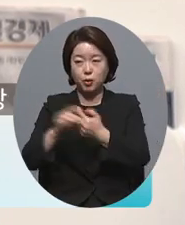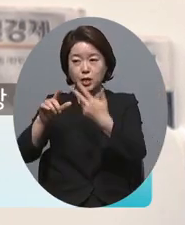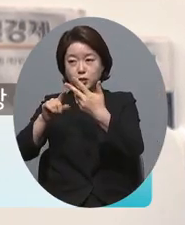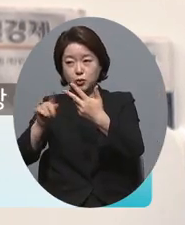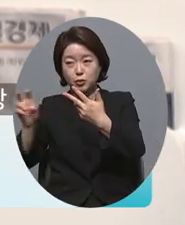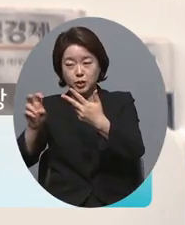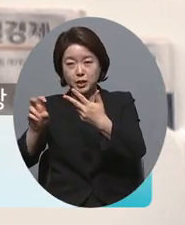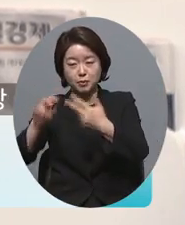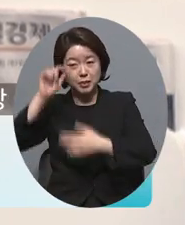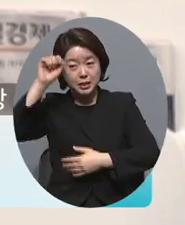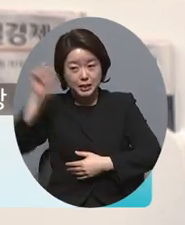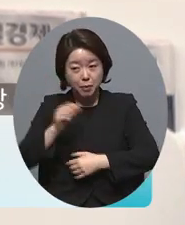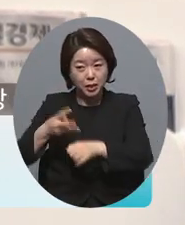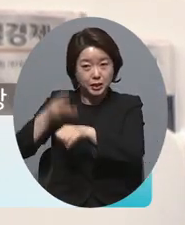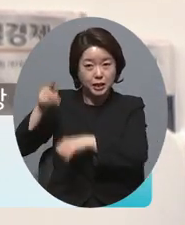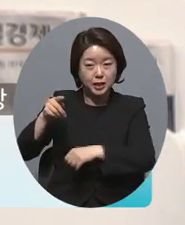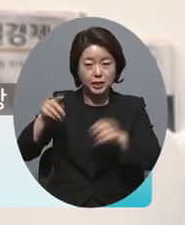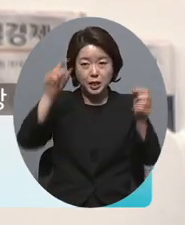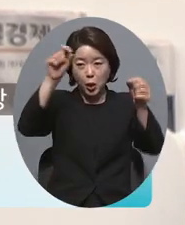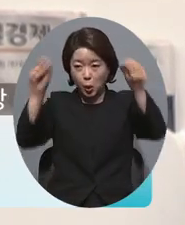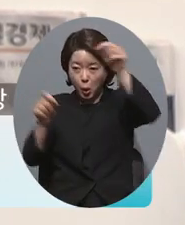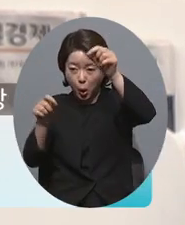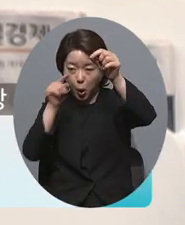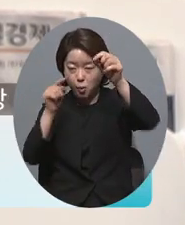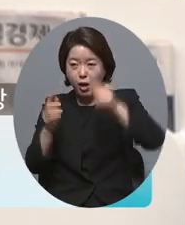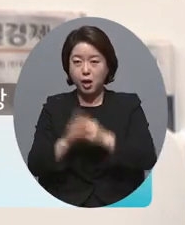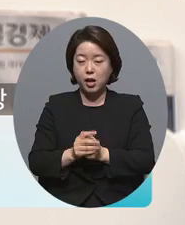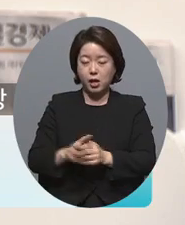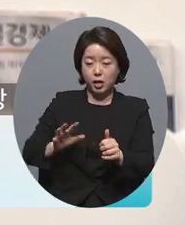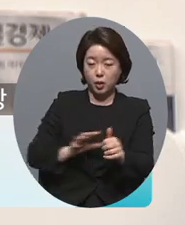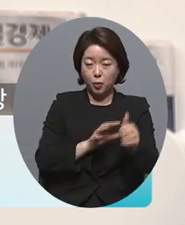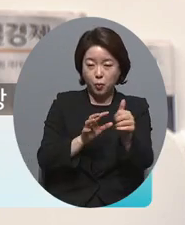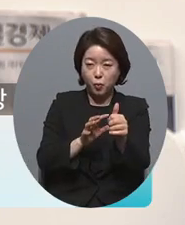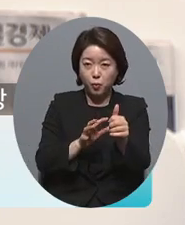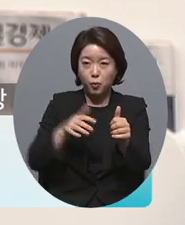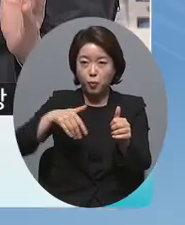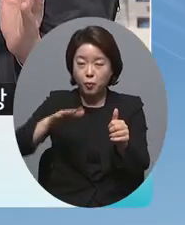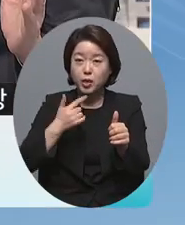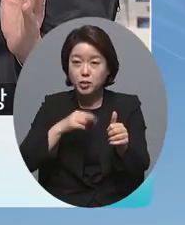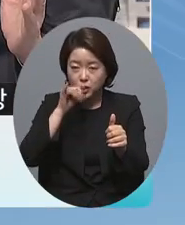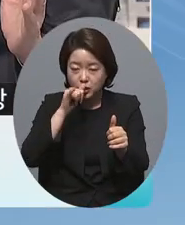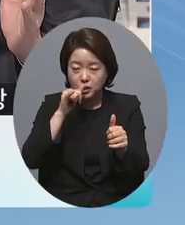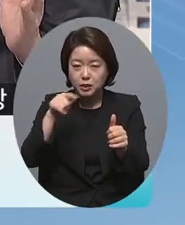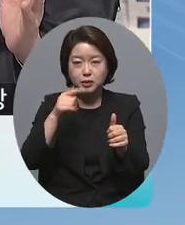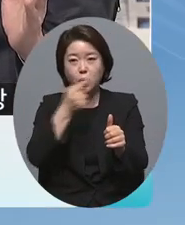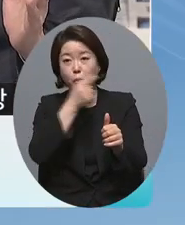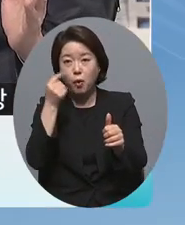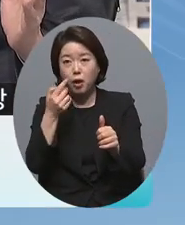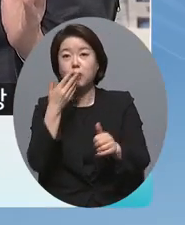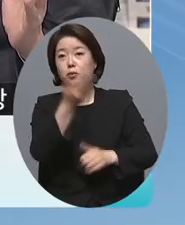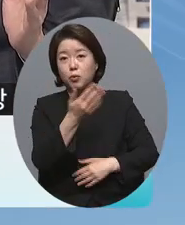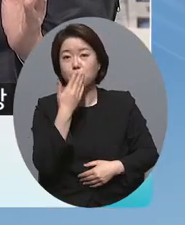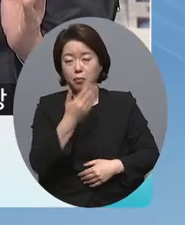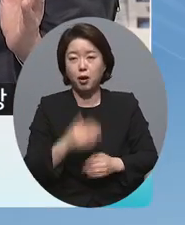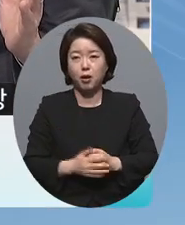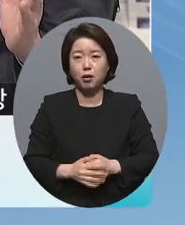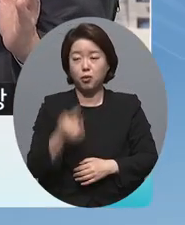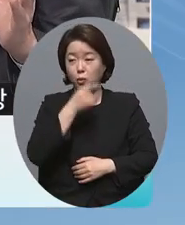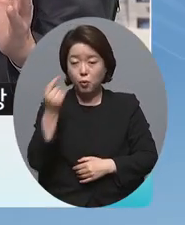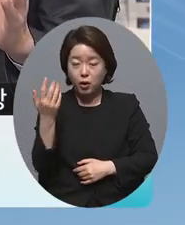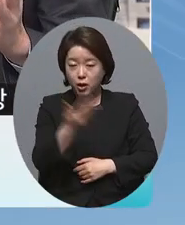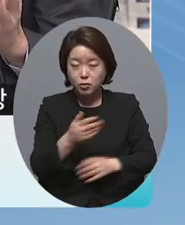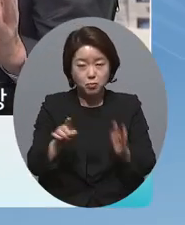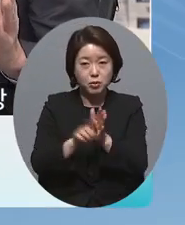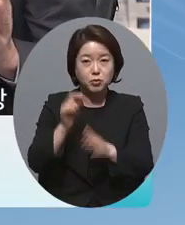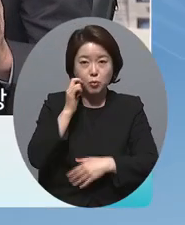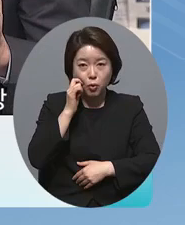3시까지 경호원이 출동을 했는지 여부는 저는 확인을 해줄 수 있을 것 같아요. 만약 그거 확인해줬는데 못 믿겠다 이렇게